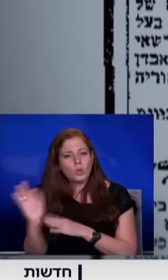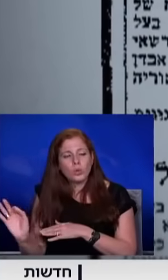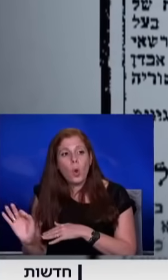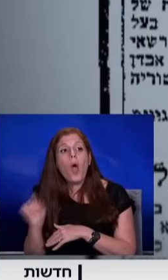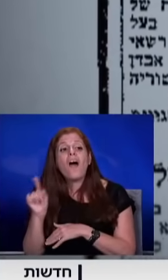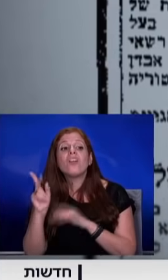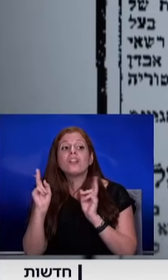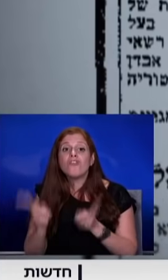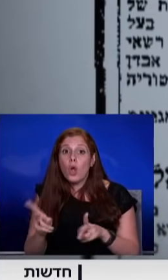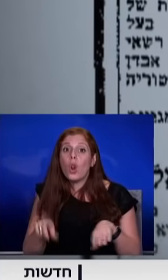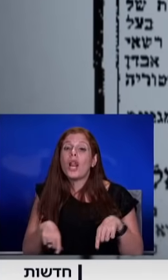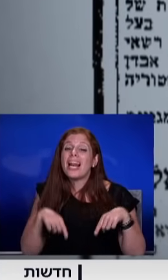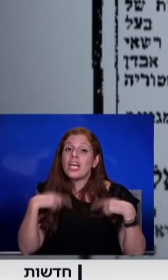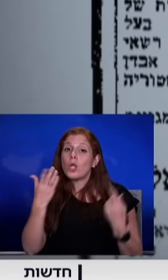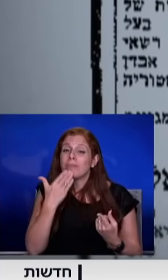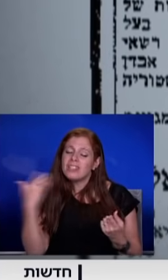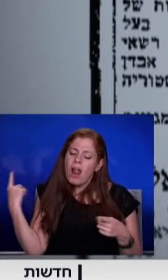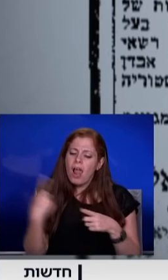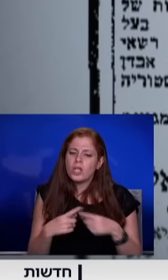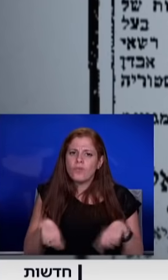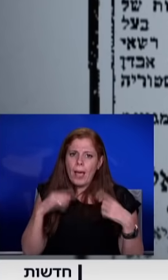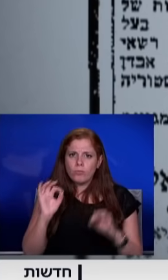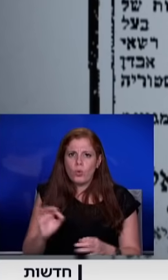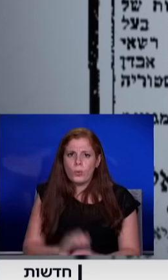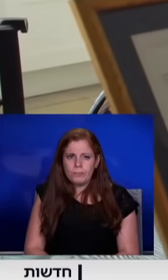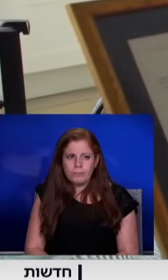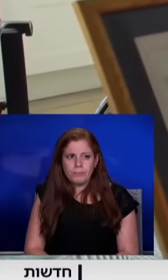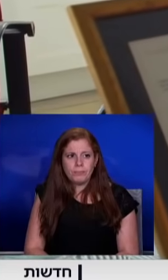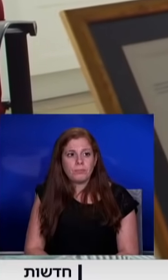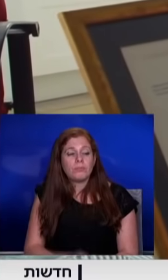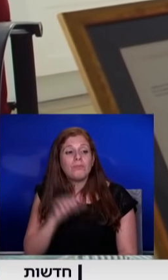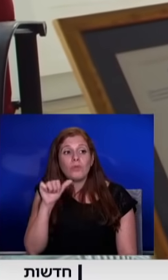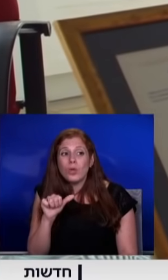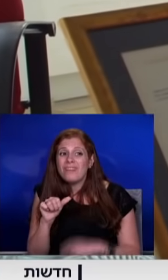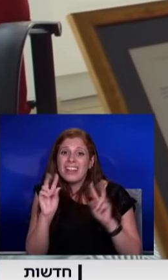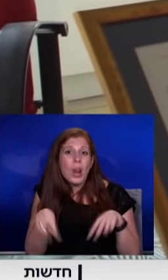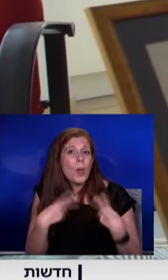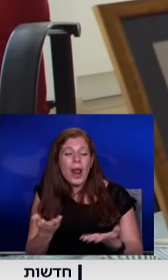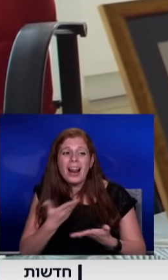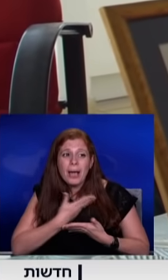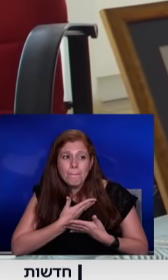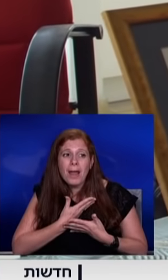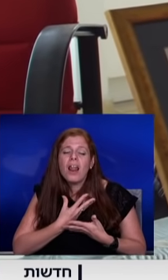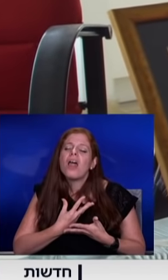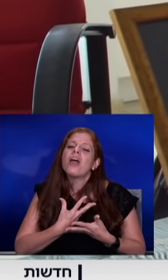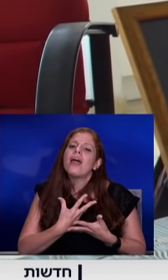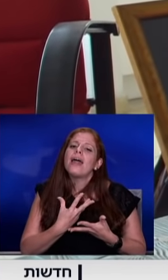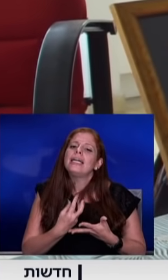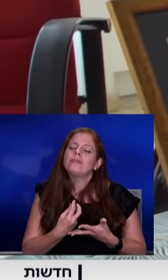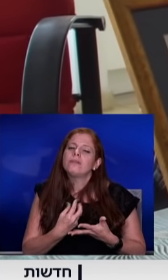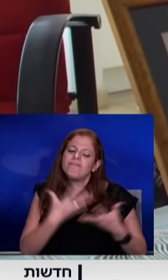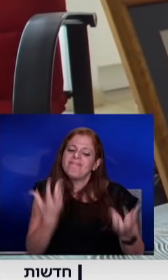התאפשר לחיות בישראל עד סוף ימיו. אוסוולד לא יכול היה לקבל את חסיד אומות העולם,